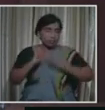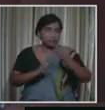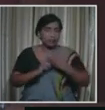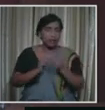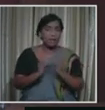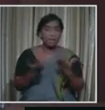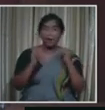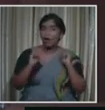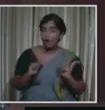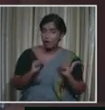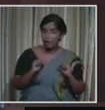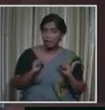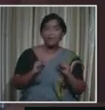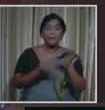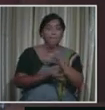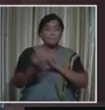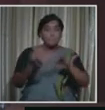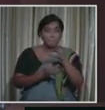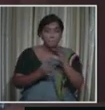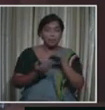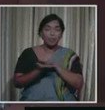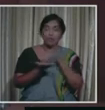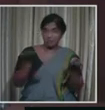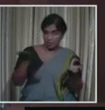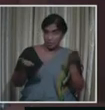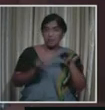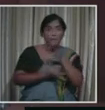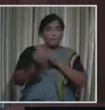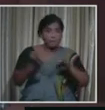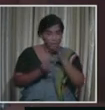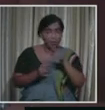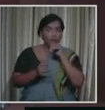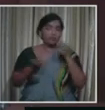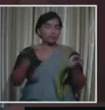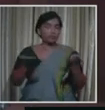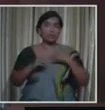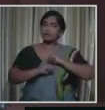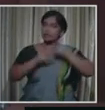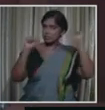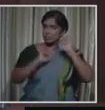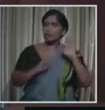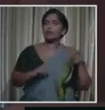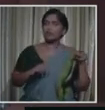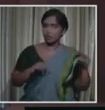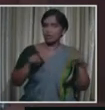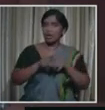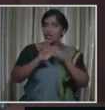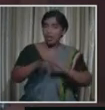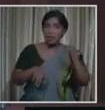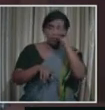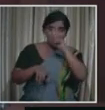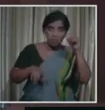kohomad. Pajak antarwadi pelibat sahdar nene. Pajak antarwadi pelibat itu amat sahdar nutgosi reti men. Eh daruman masya